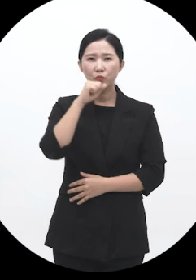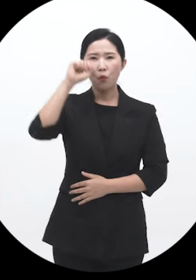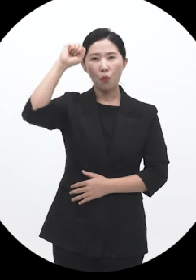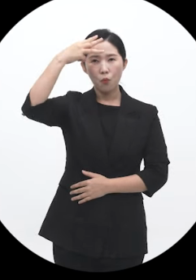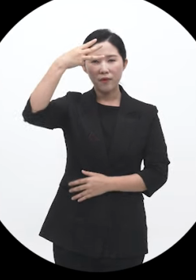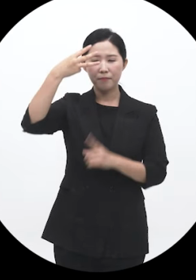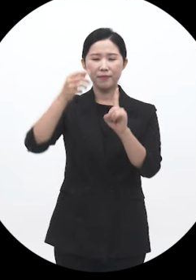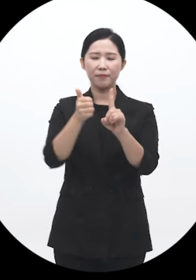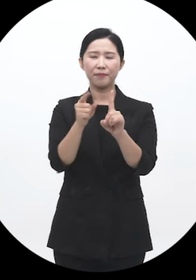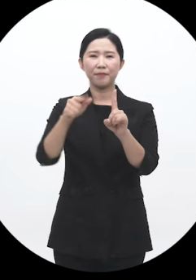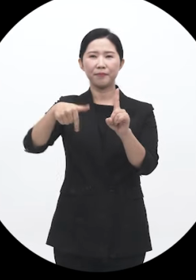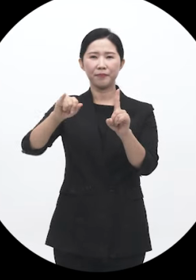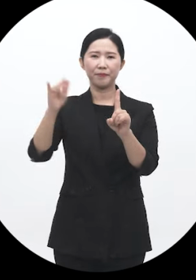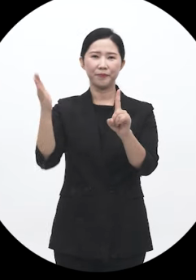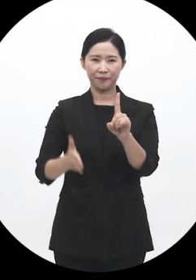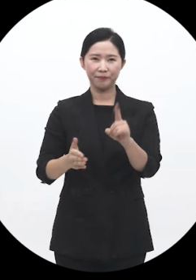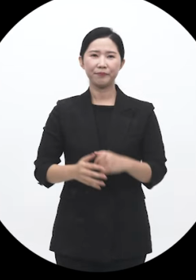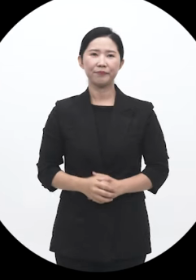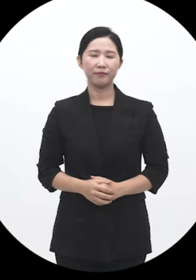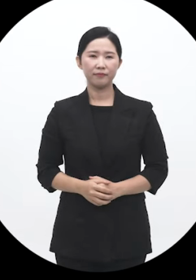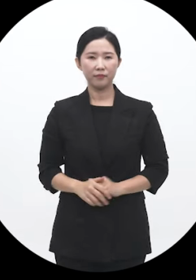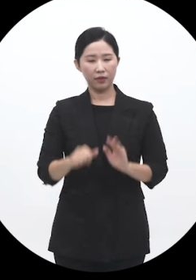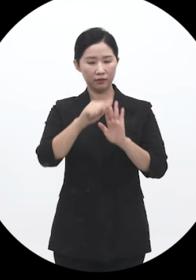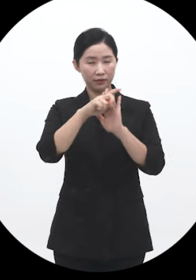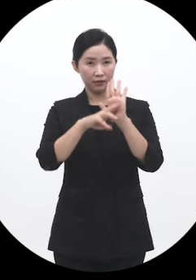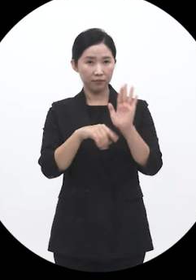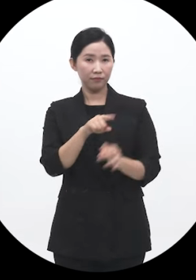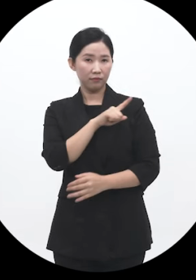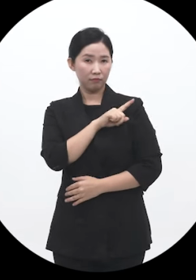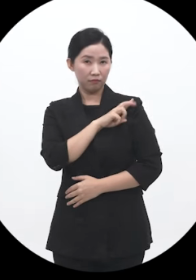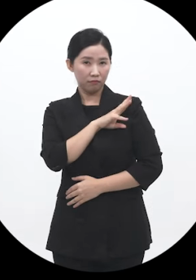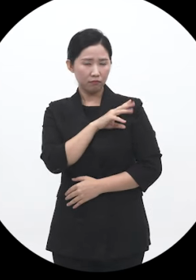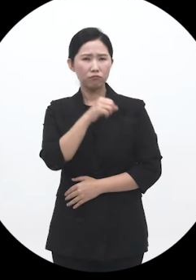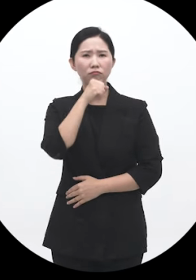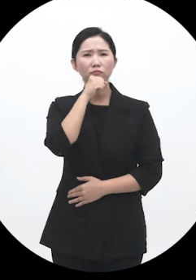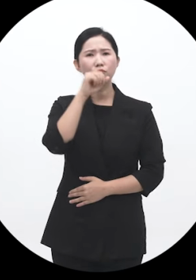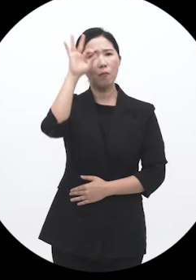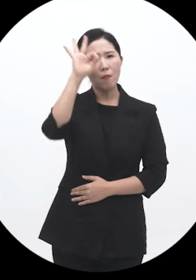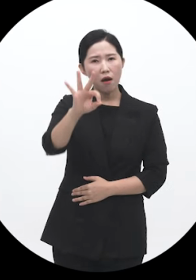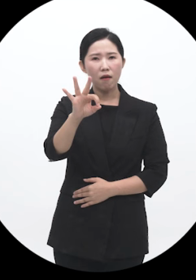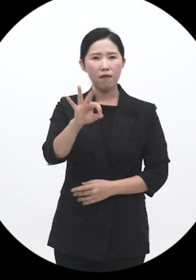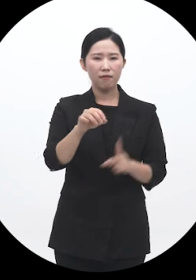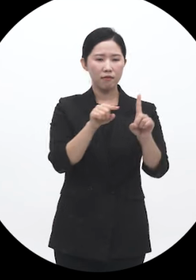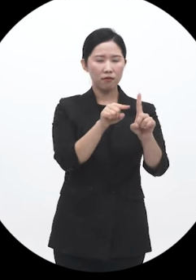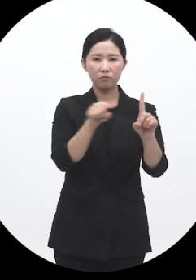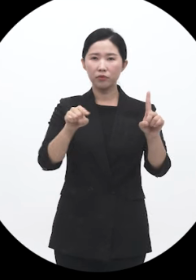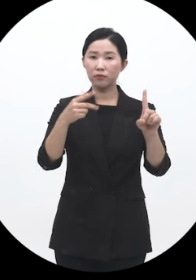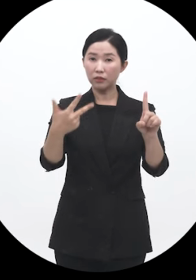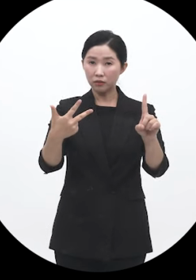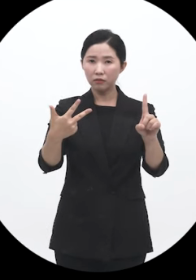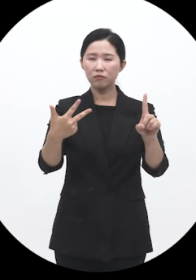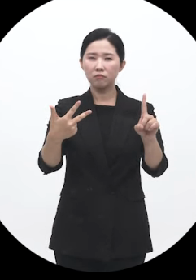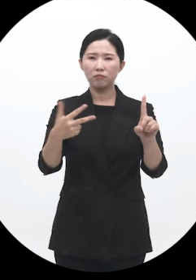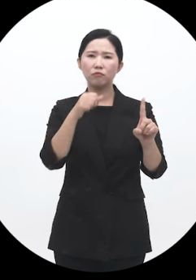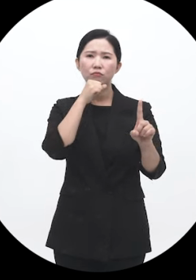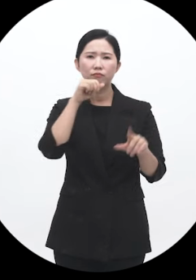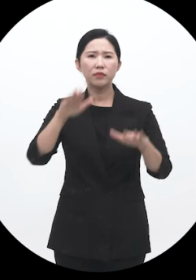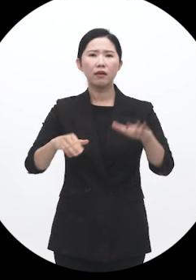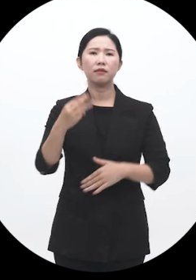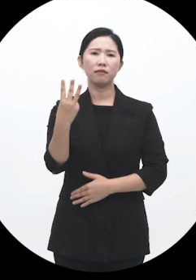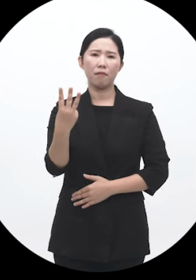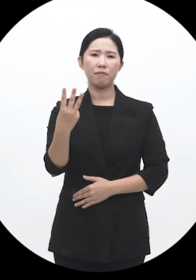반영됩니다. 석차 등급 배점을 보시면 7등급까지는 3점 차이이기 때문에